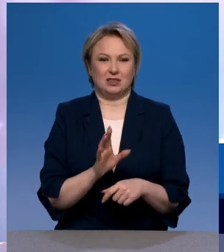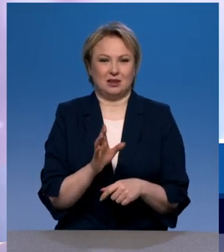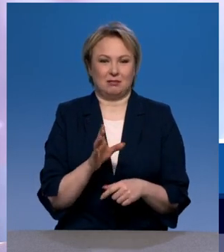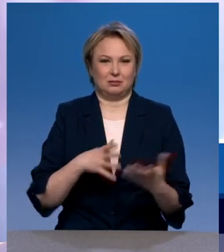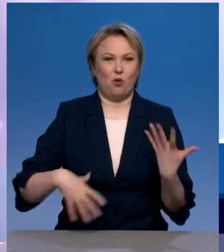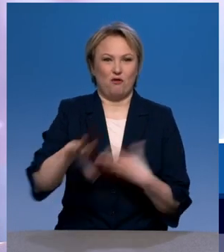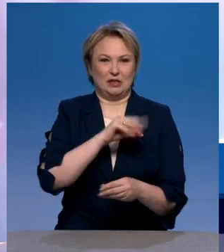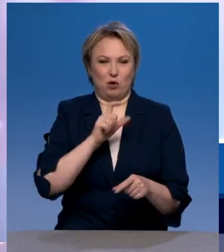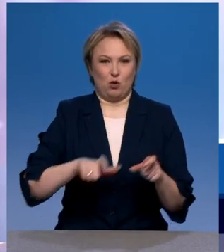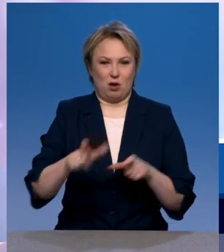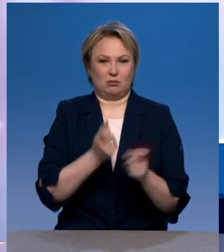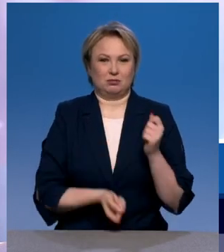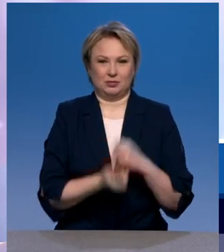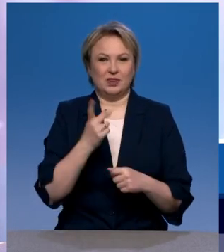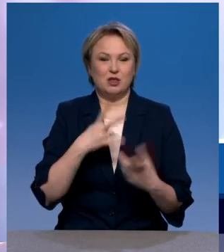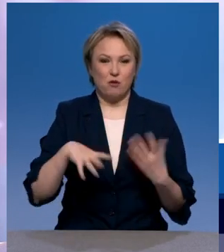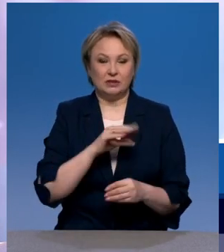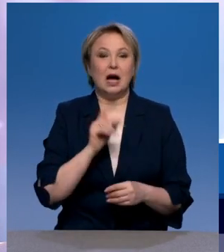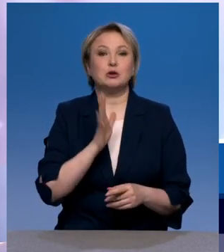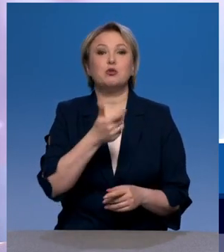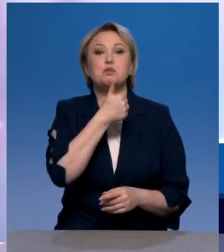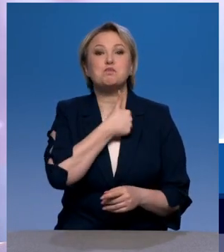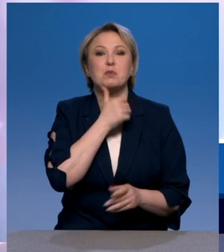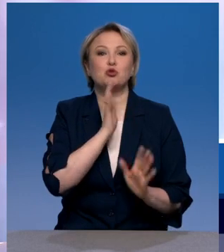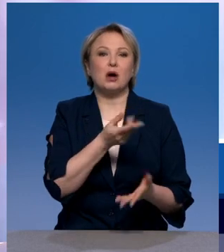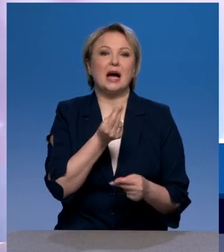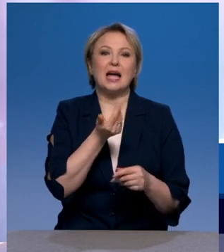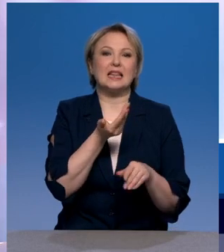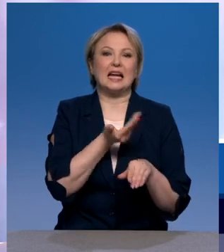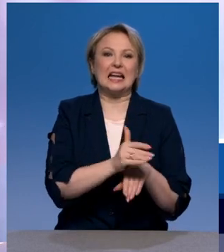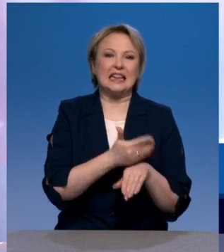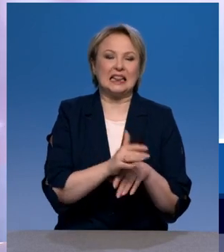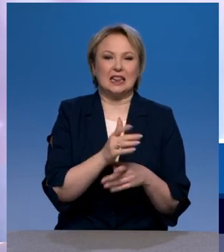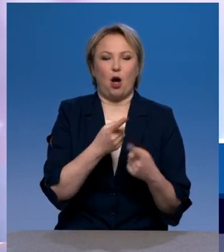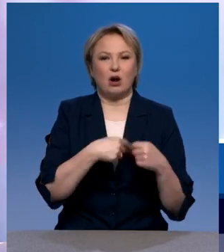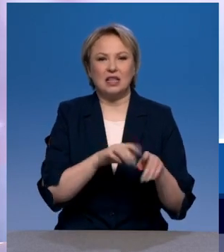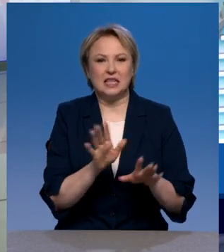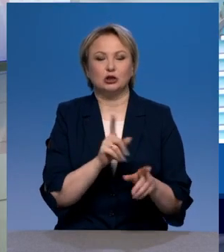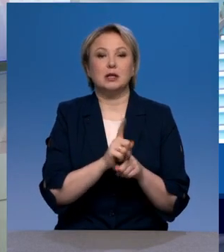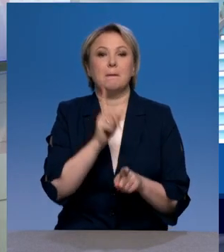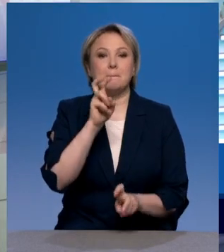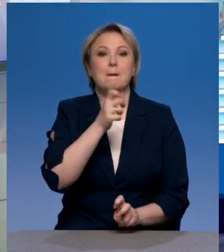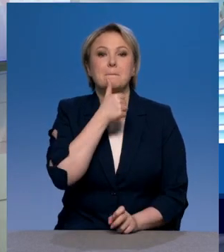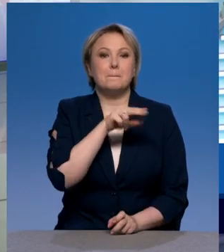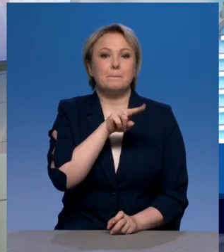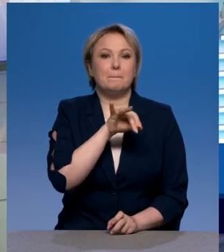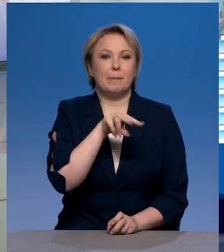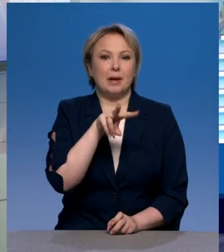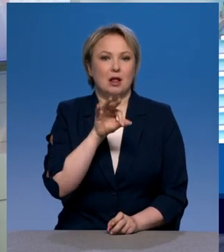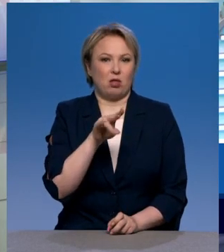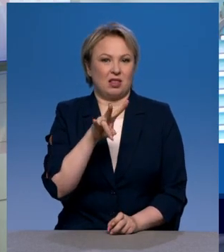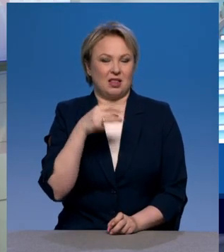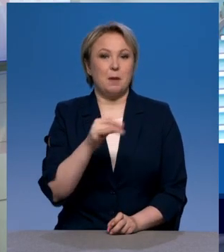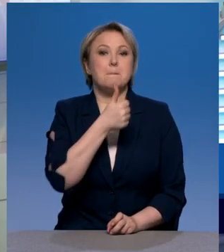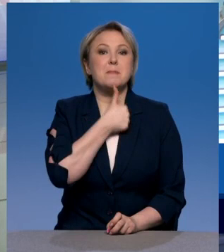населения. Это будут тестировать кредитные организации, пилотный проект. Что будут тестировать? Да, в настоящее